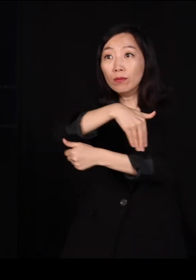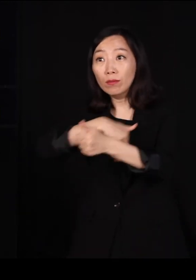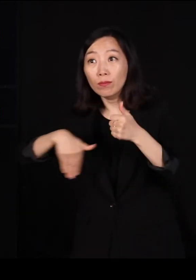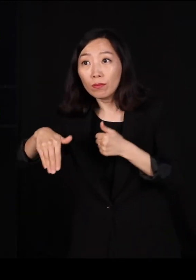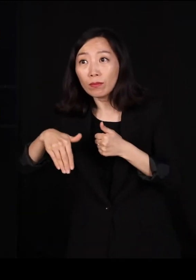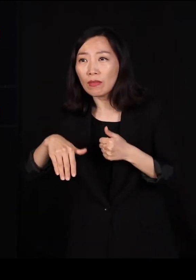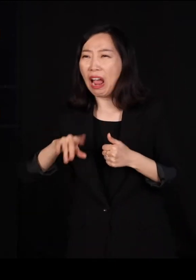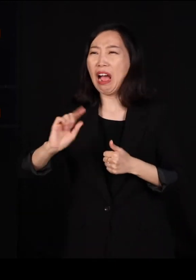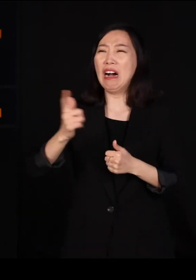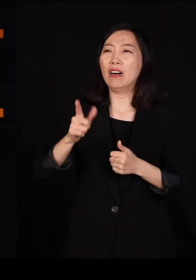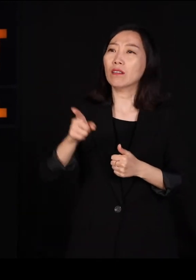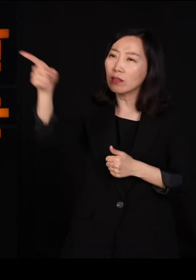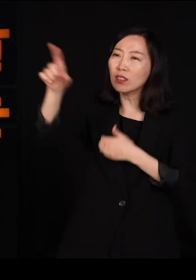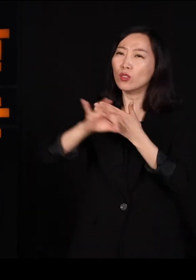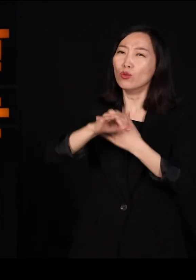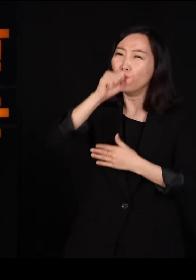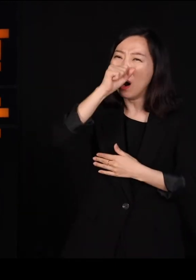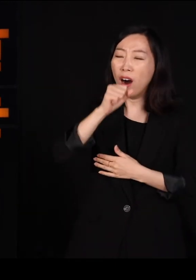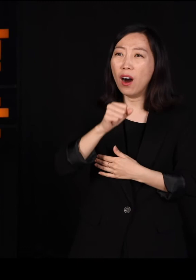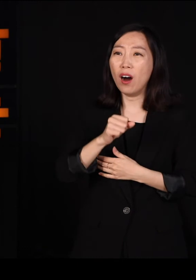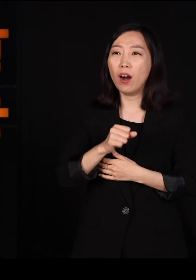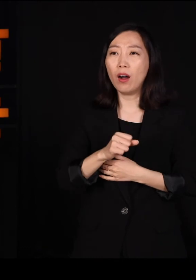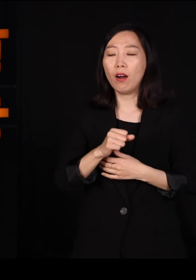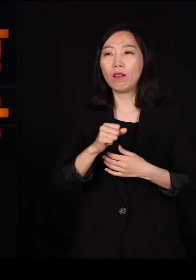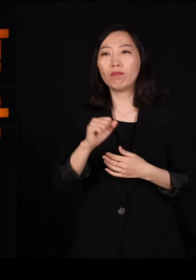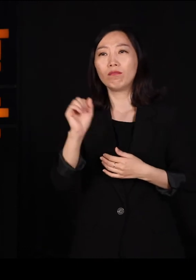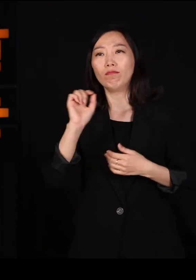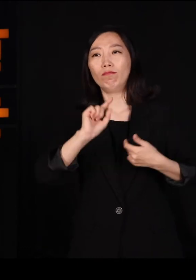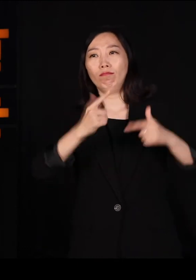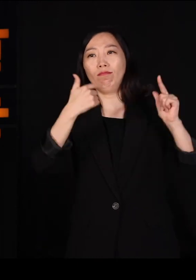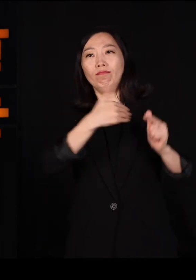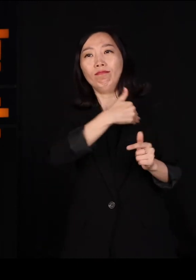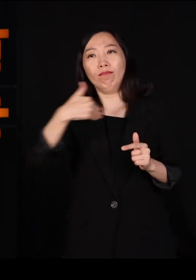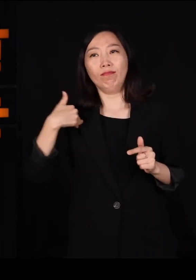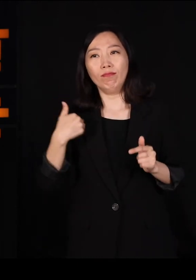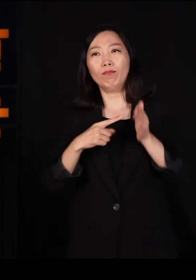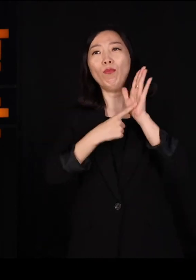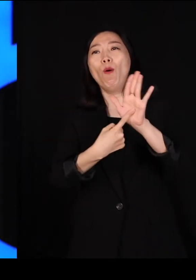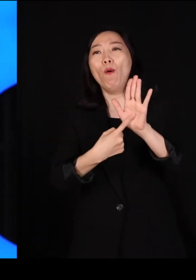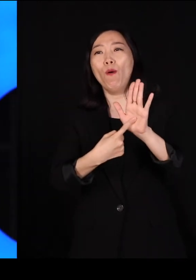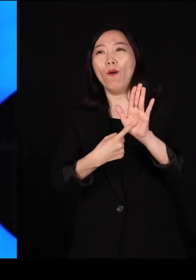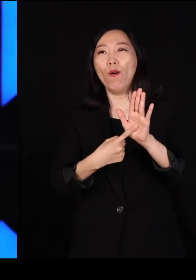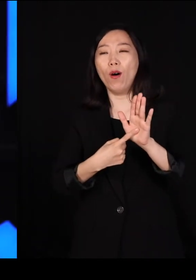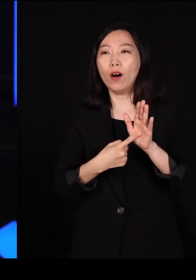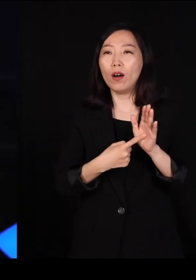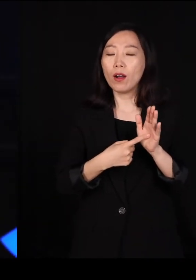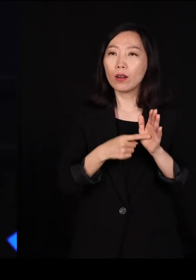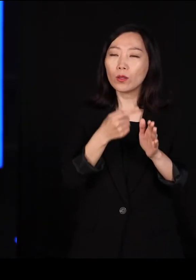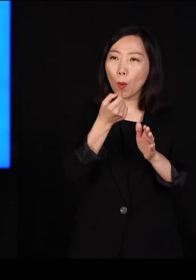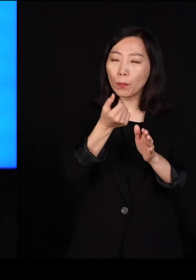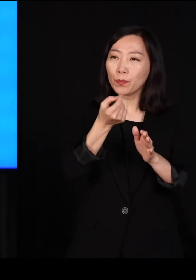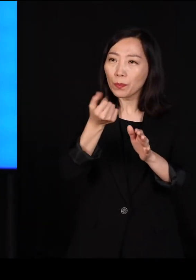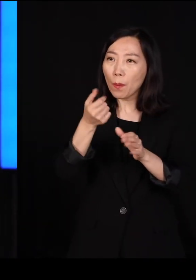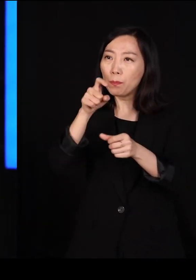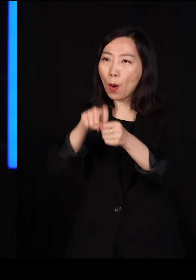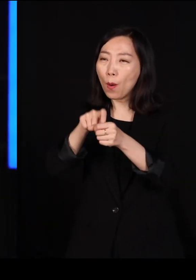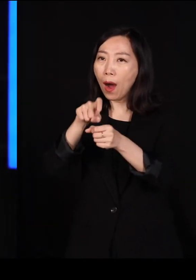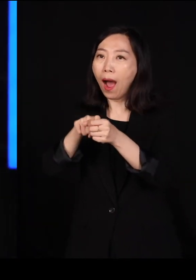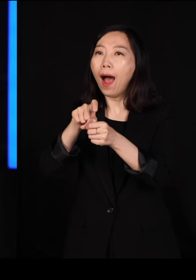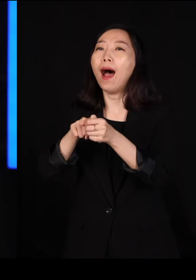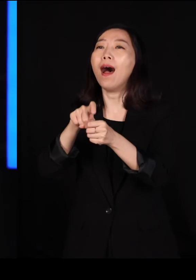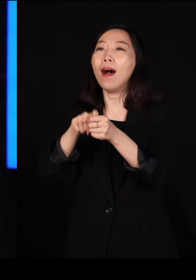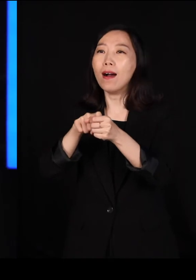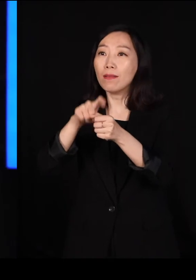가면 좋아 라고 반박을 할 수 있는 능력이 생겨요. 조금씩 그 목표에 가까워지는 작은 규모의